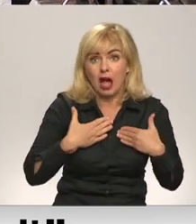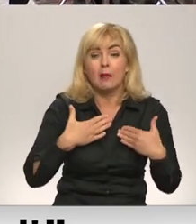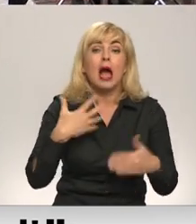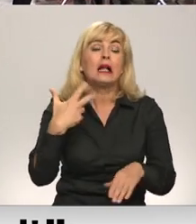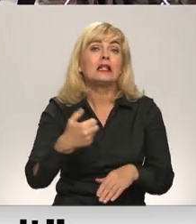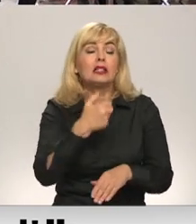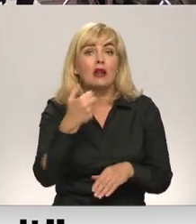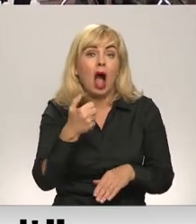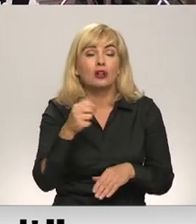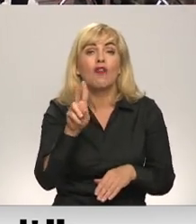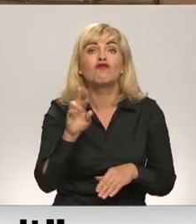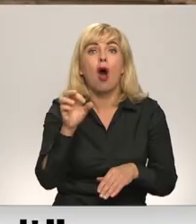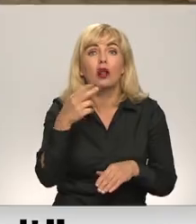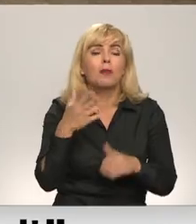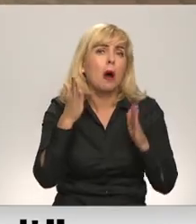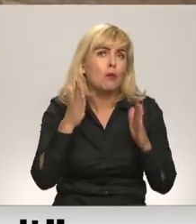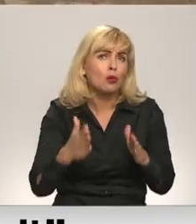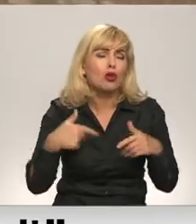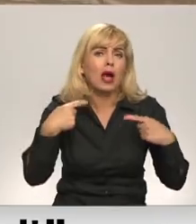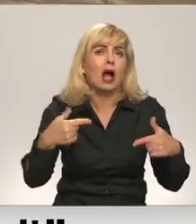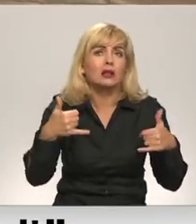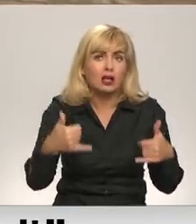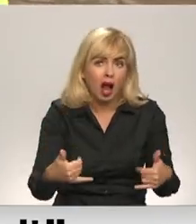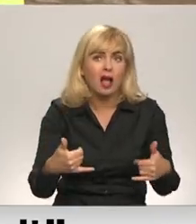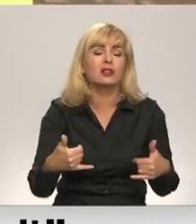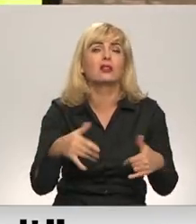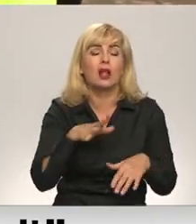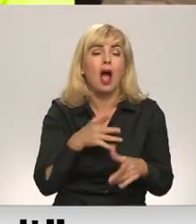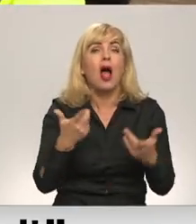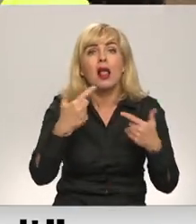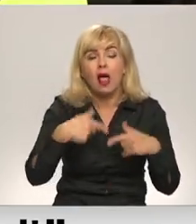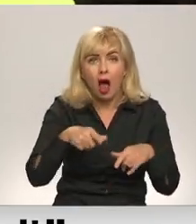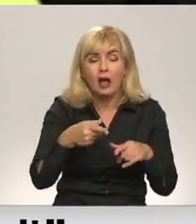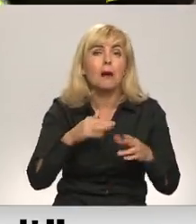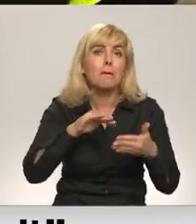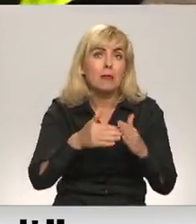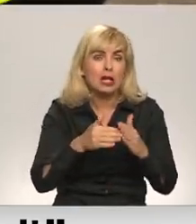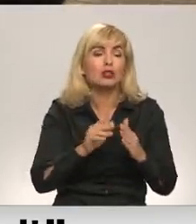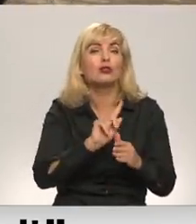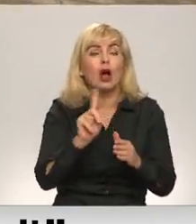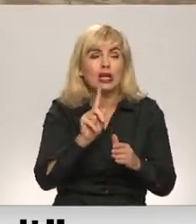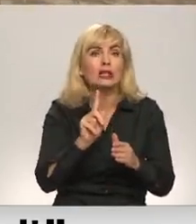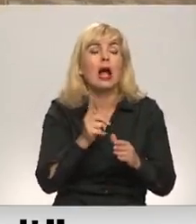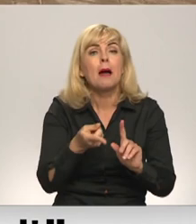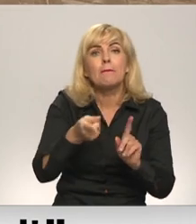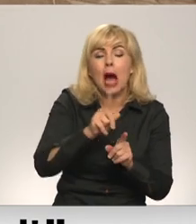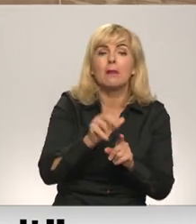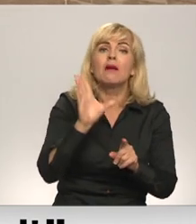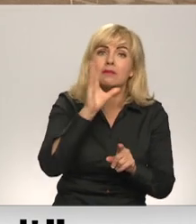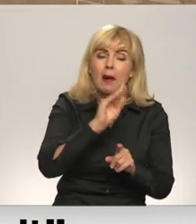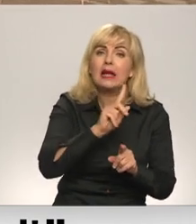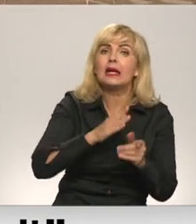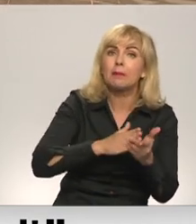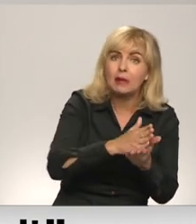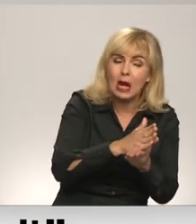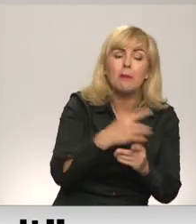Voldemārs, kurš visu mūžu pavadījis ratiņkrēslā, atzīst. Laika gaitā pilsētvide ir kļuvusi daudz pieejamāka, taču vēl ir